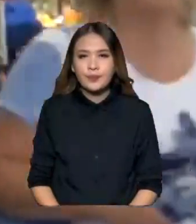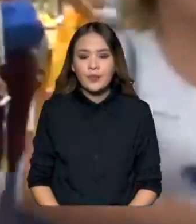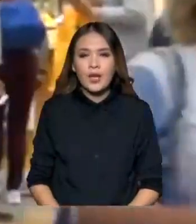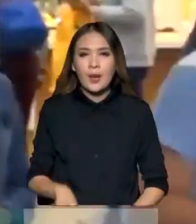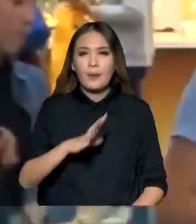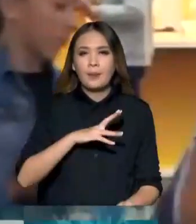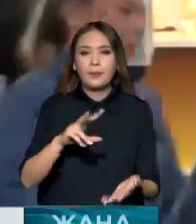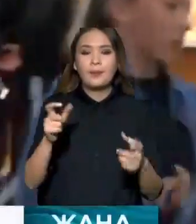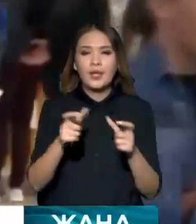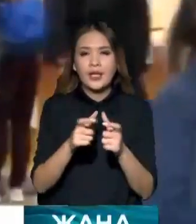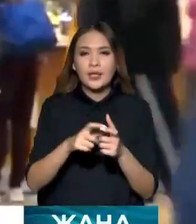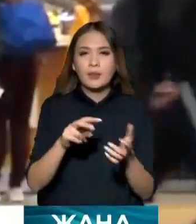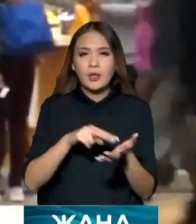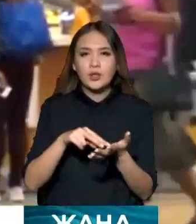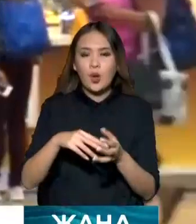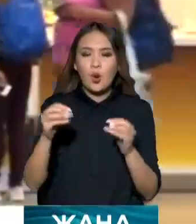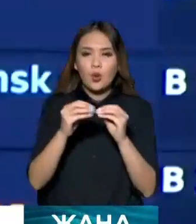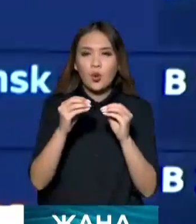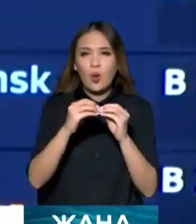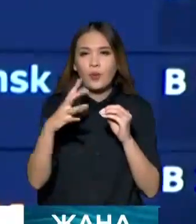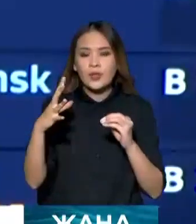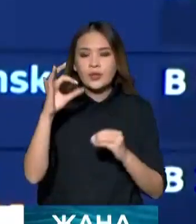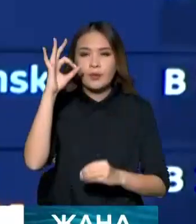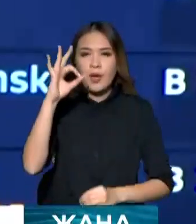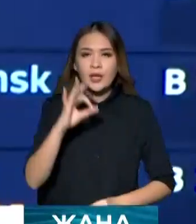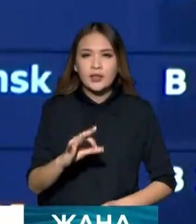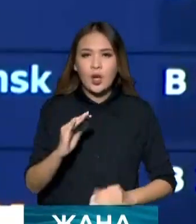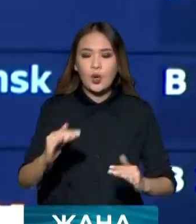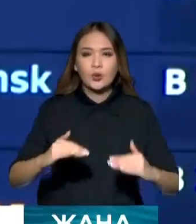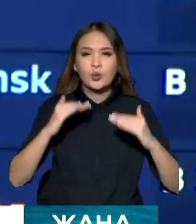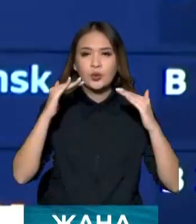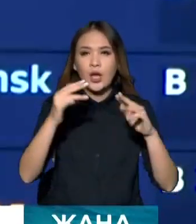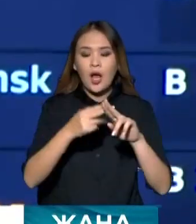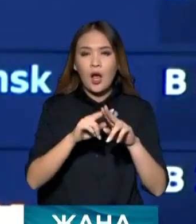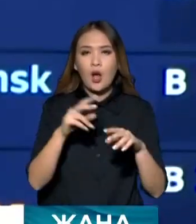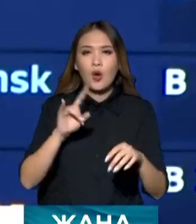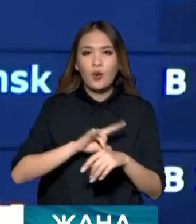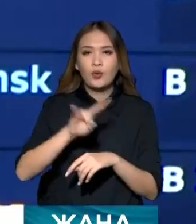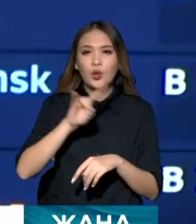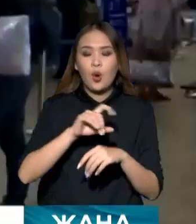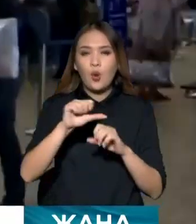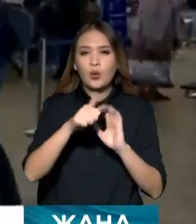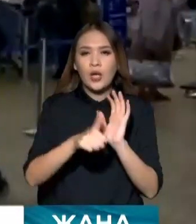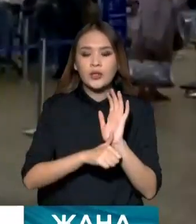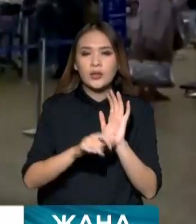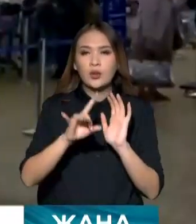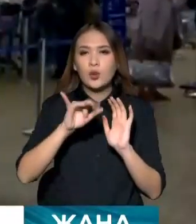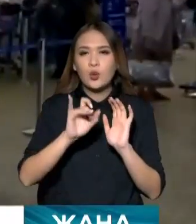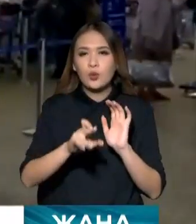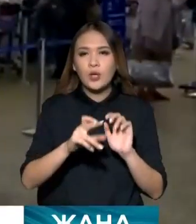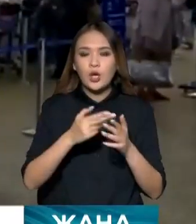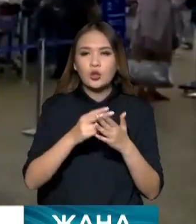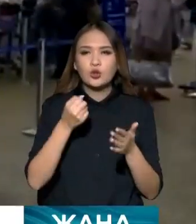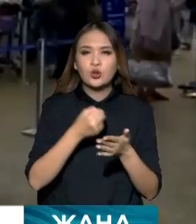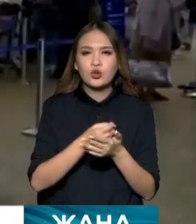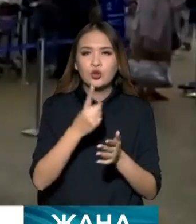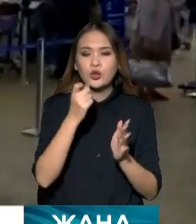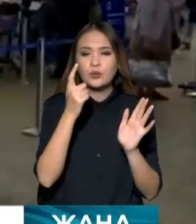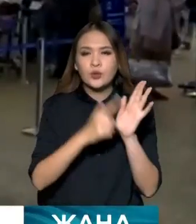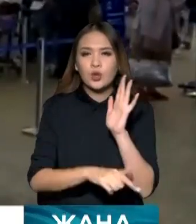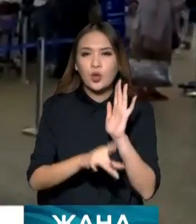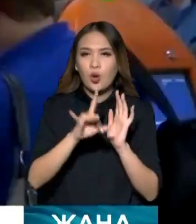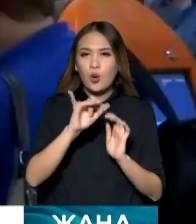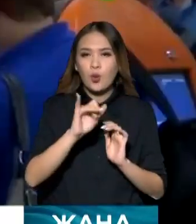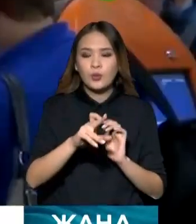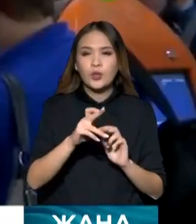Билет бағасы біртінде 10-15 пайызға қымбаттады. Мәселен, Мәскеу-Ереван бағытындағы әуе билетінің құны 16 мың рубльден 174 мыңға жеткен. Ресей астанасынан